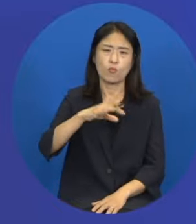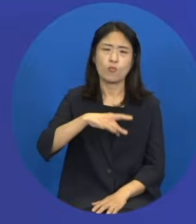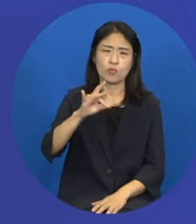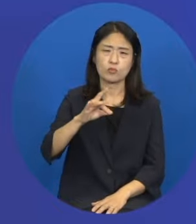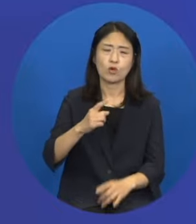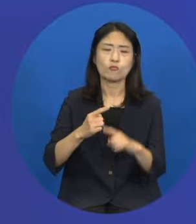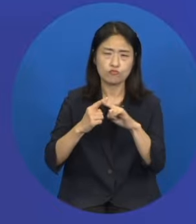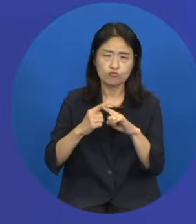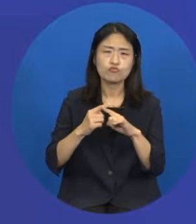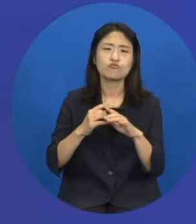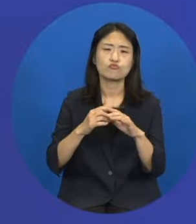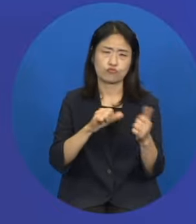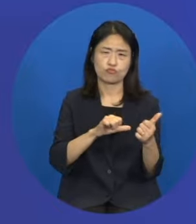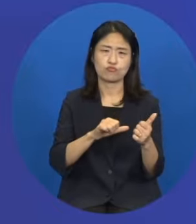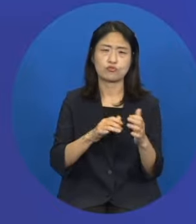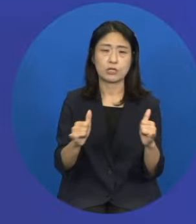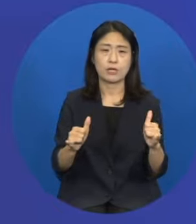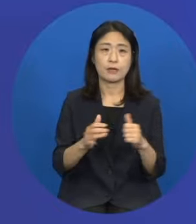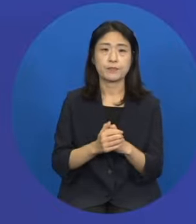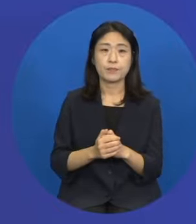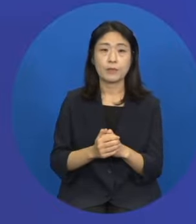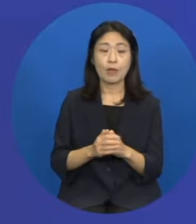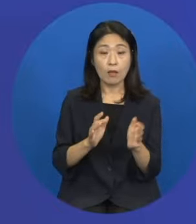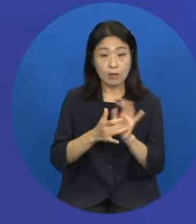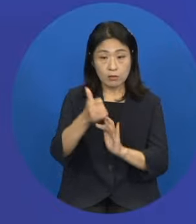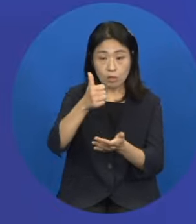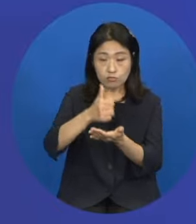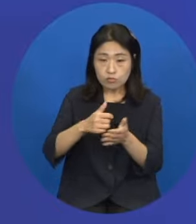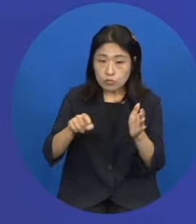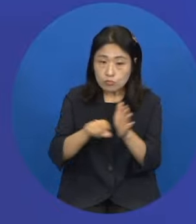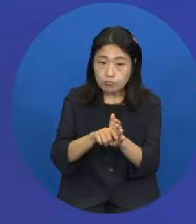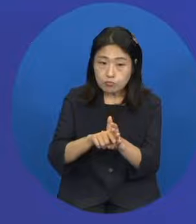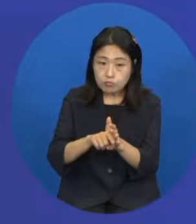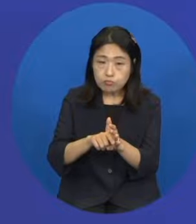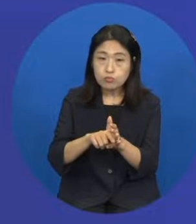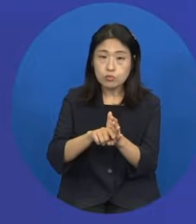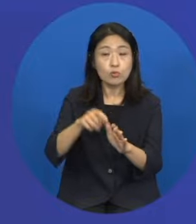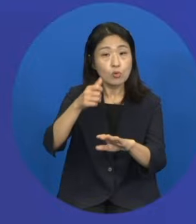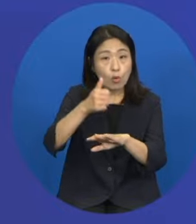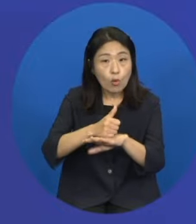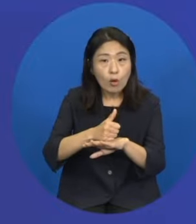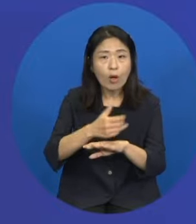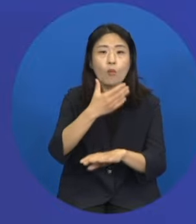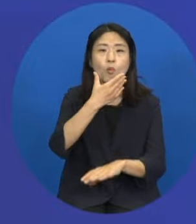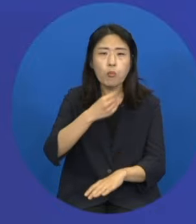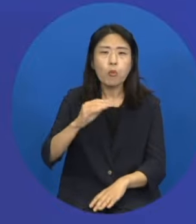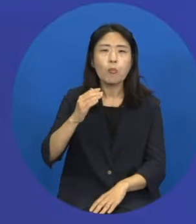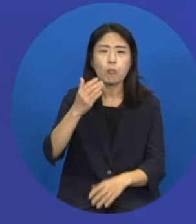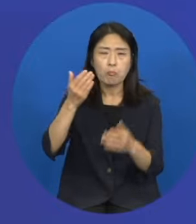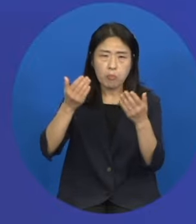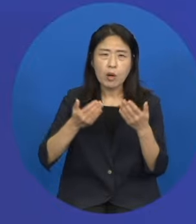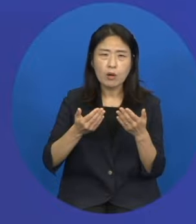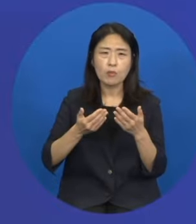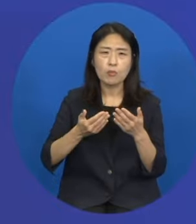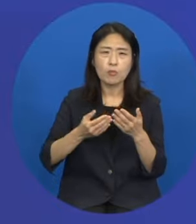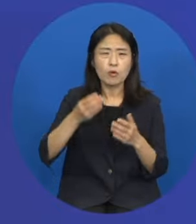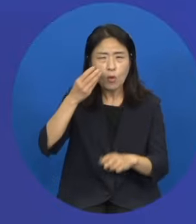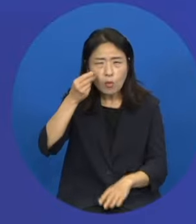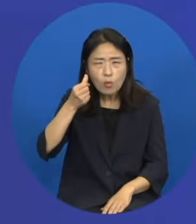복받고 형통하고 잘 될 것이라고 말씀하고요, 실제로 성경에는 그런 말씀들로 가득 차